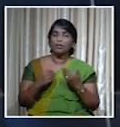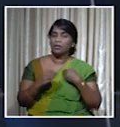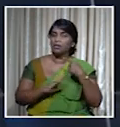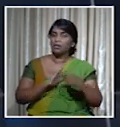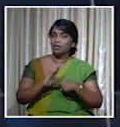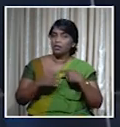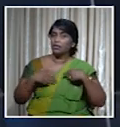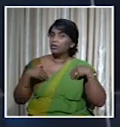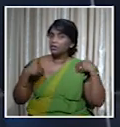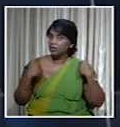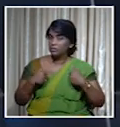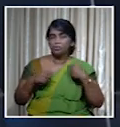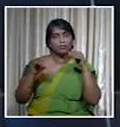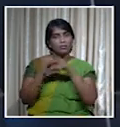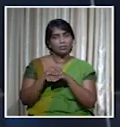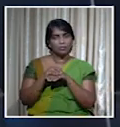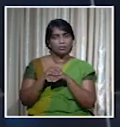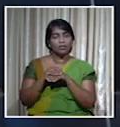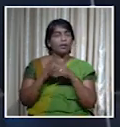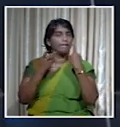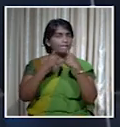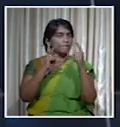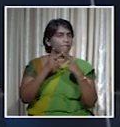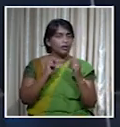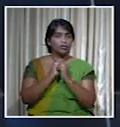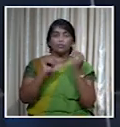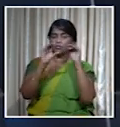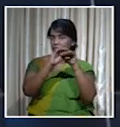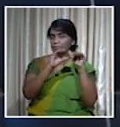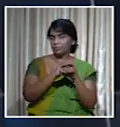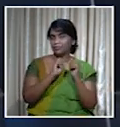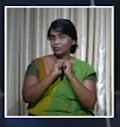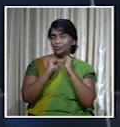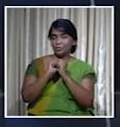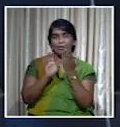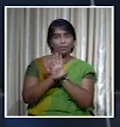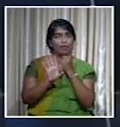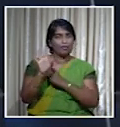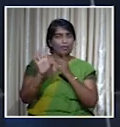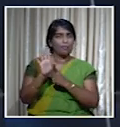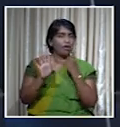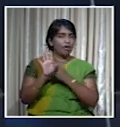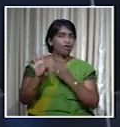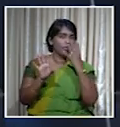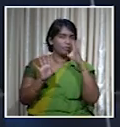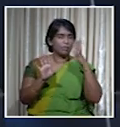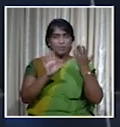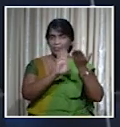රටේ සෞඛ්‍ය ක්ෂේත්‍රය සඳහා විවිධ සේවකයන් බඳවගෙන ලැබුවා මීට අවුරුදු ගණනාවකට කලින් අවුරුදු 4මාරකට